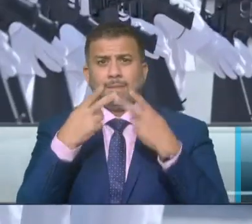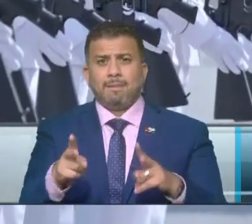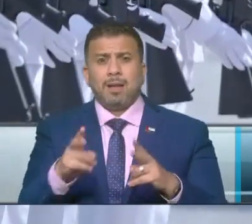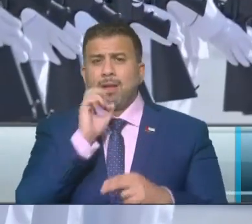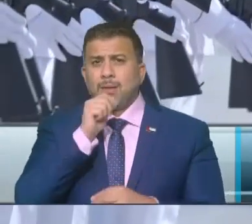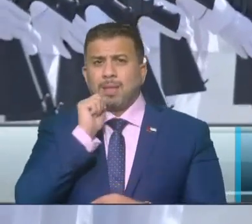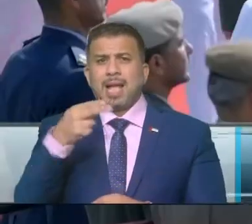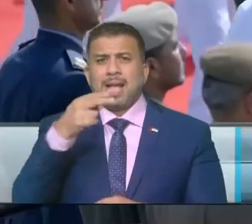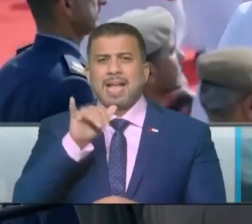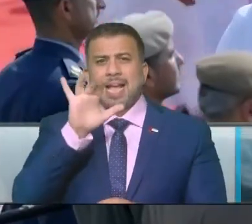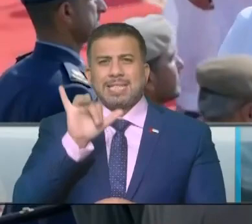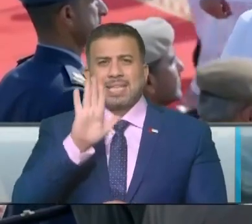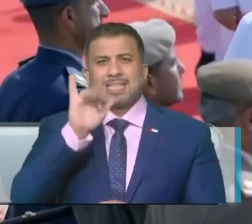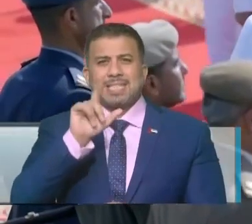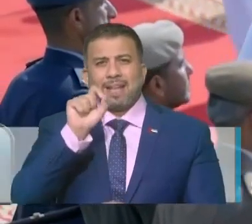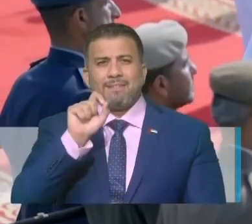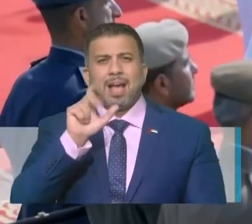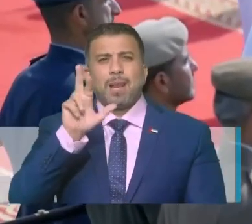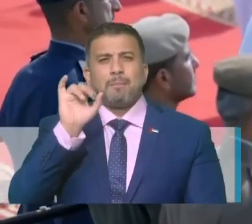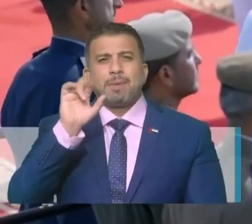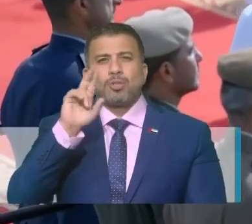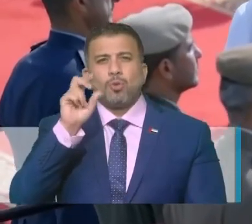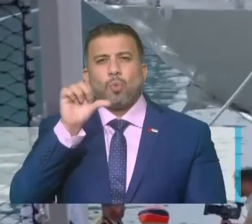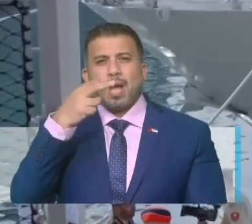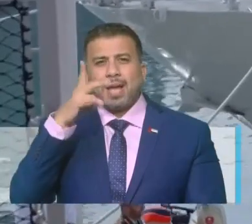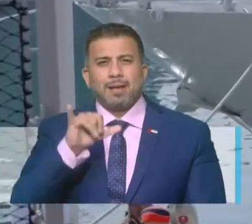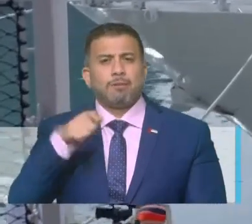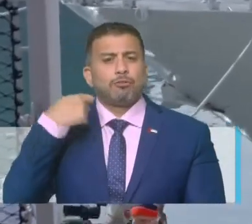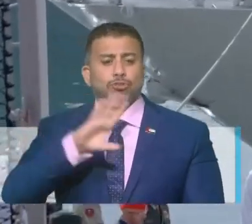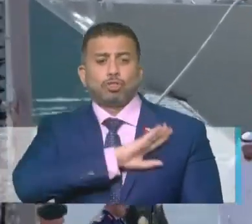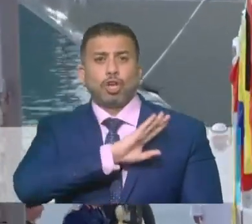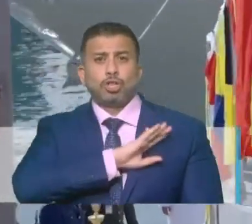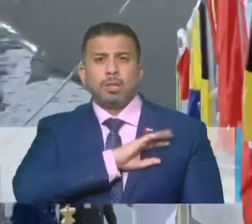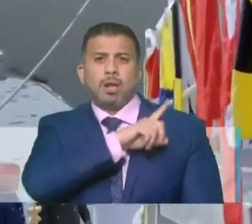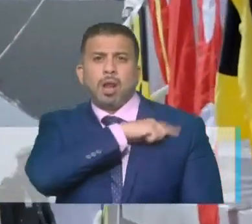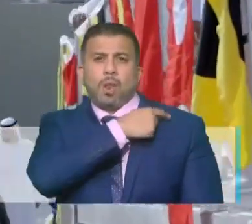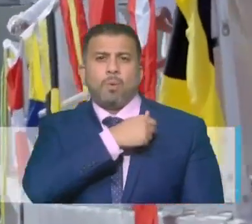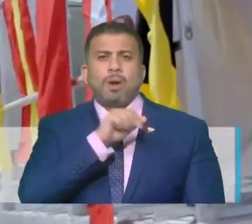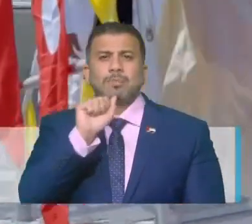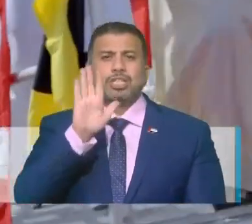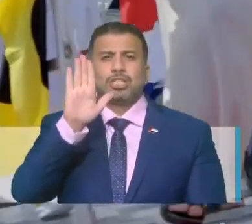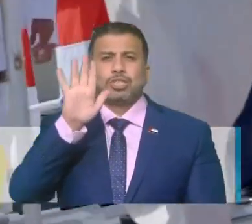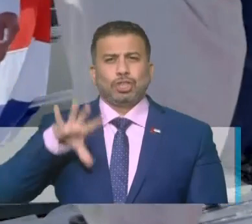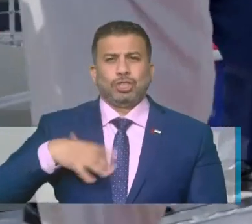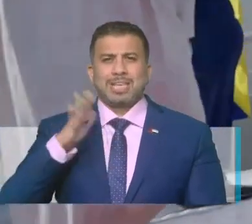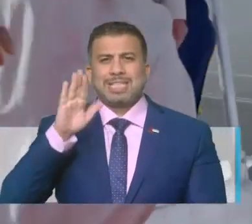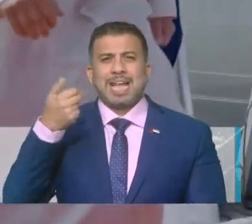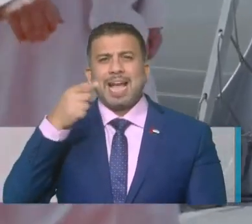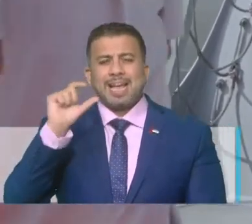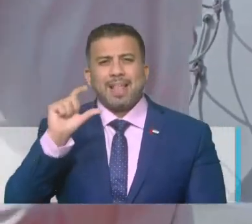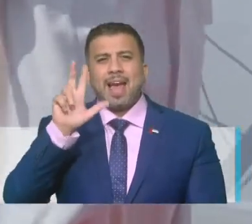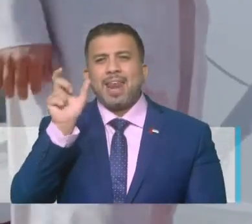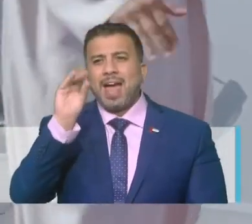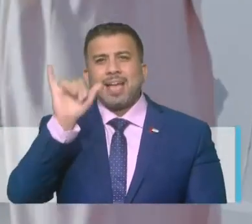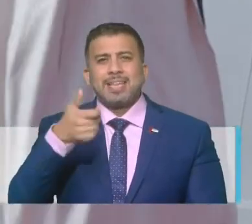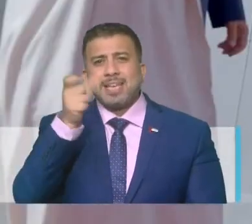الفريق الركن عيسى سيف بن عبلان المزروعي رئيس اركان القوات المسلحه واللواء الركن الشيخ سعيد بن حمدان بن محمد ال نهيان